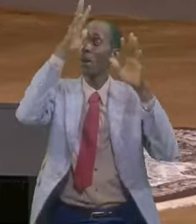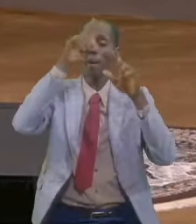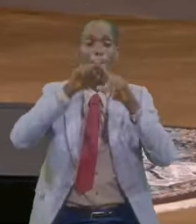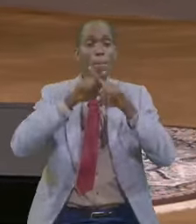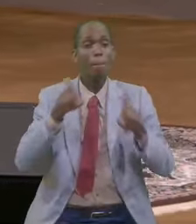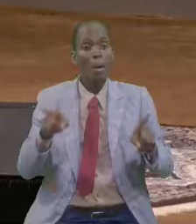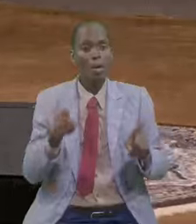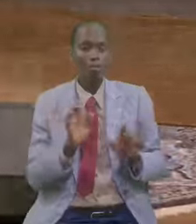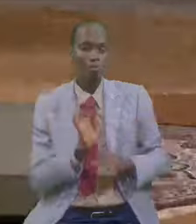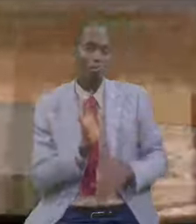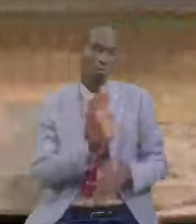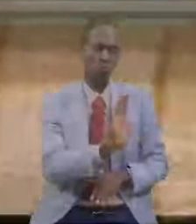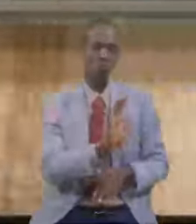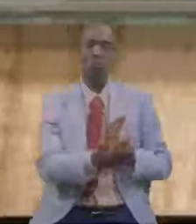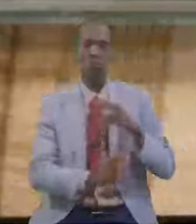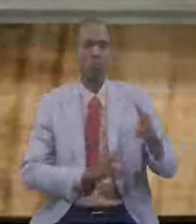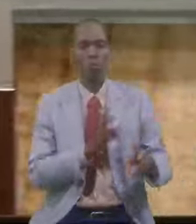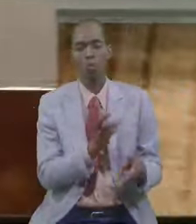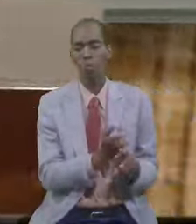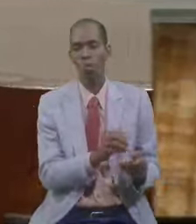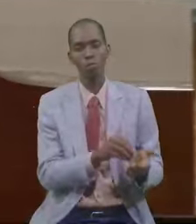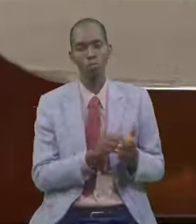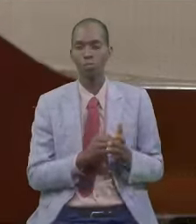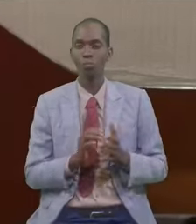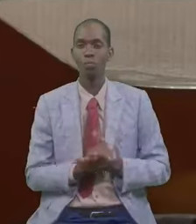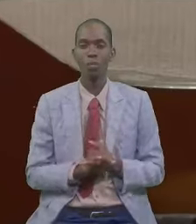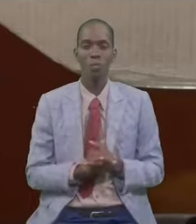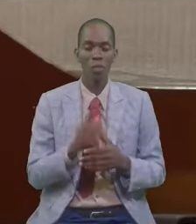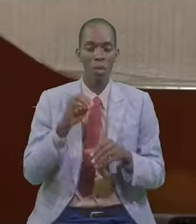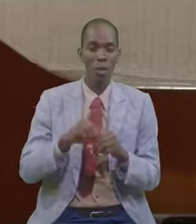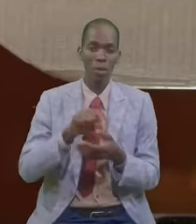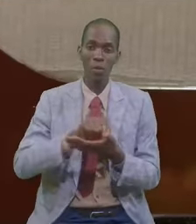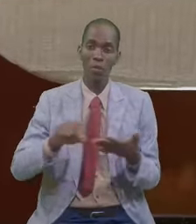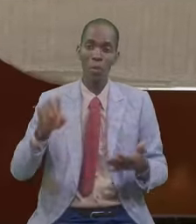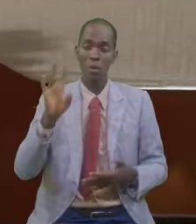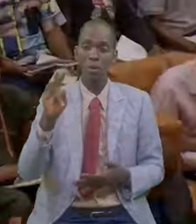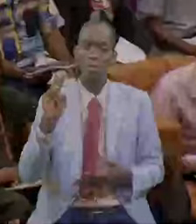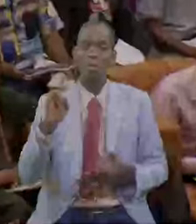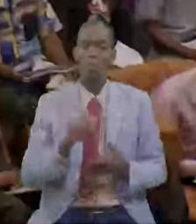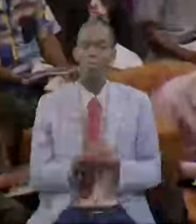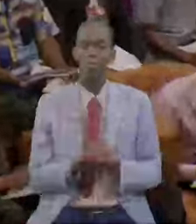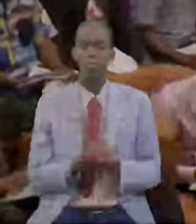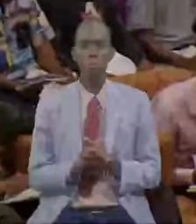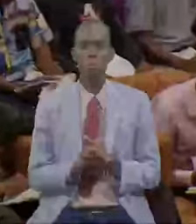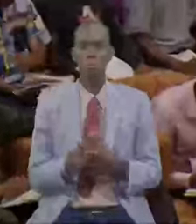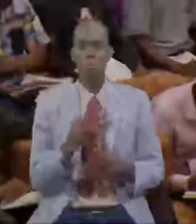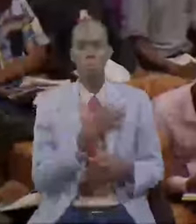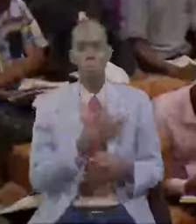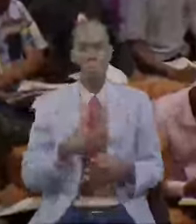ne vient point du Père, mais vient du monde. Verset 17. Et le